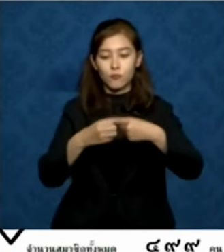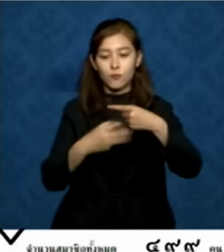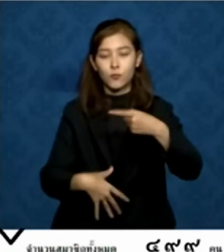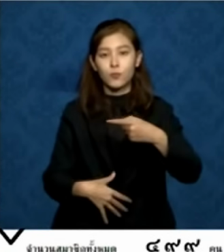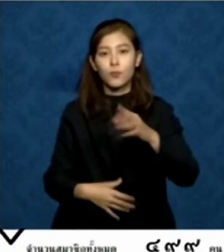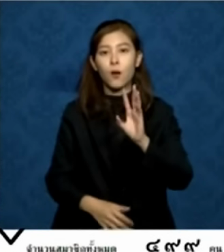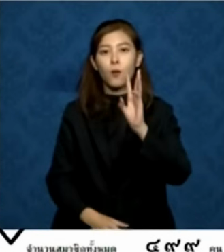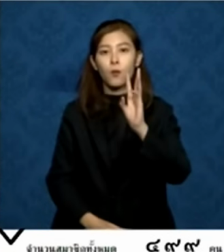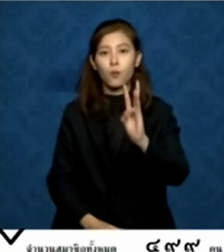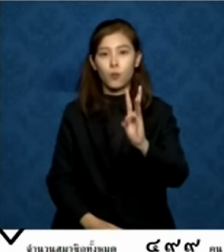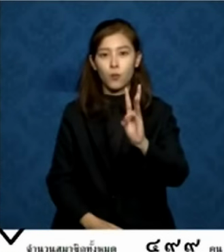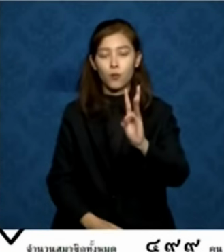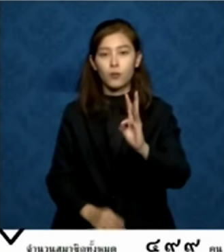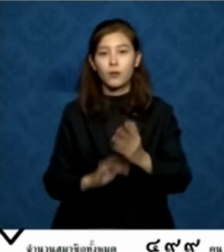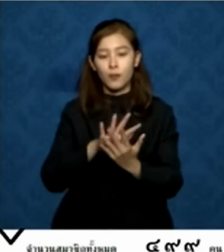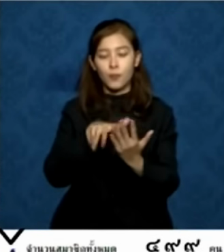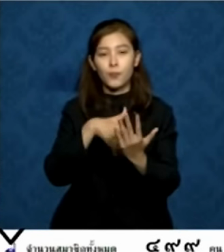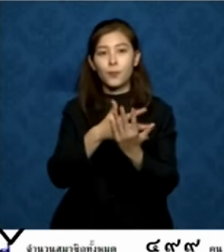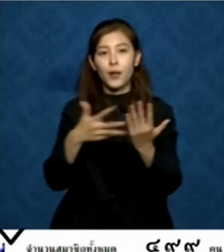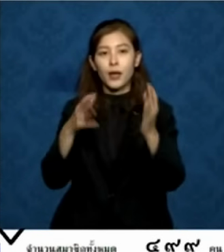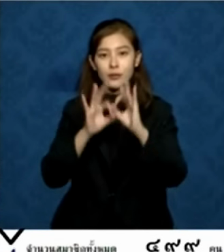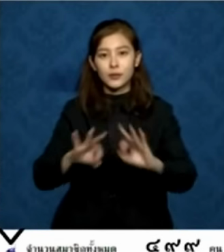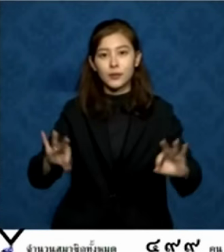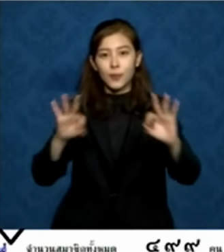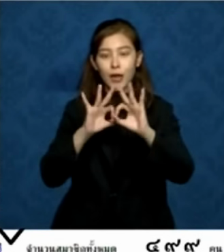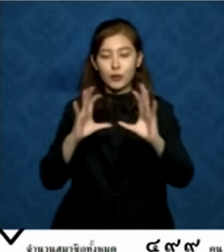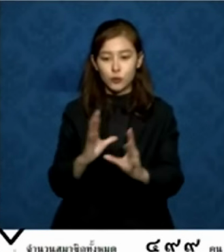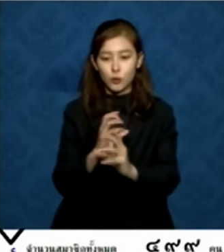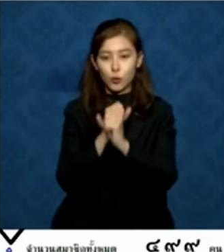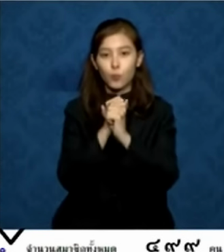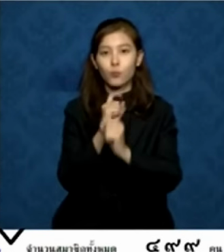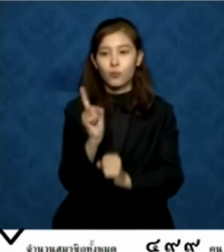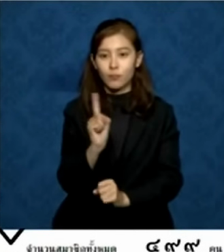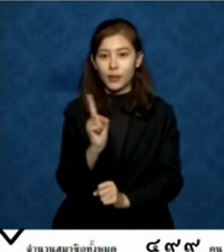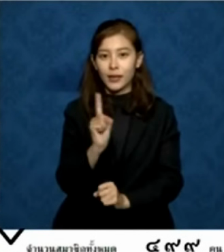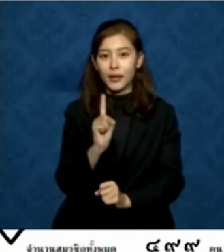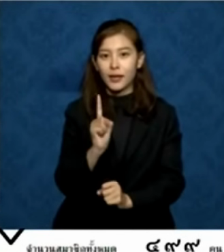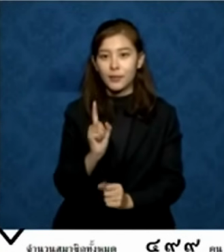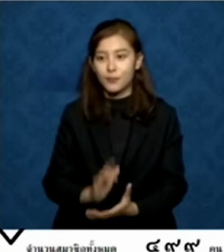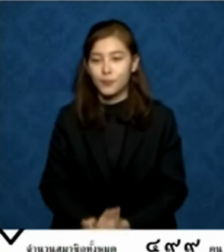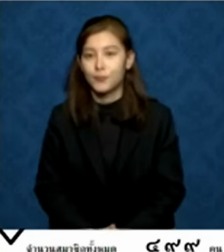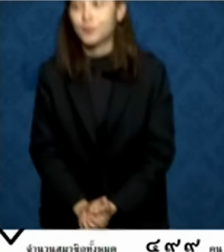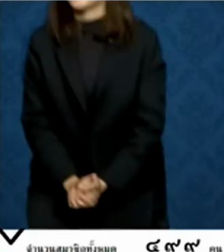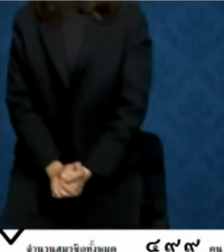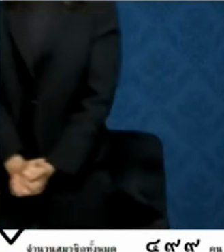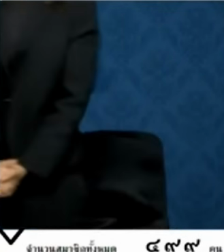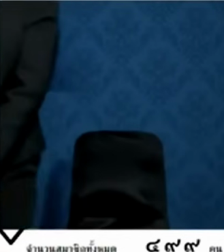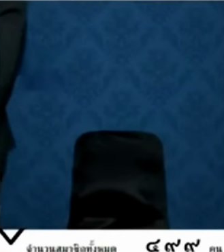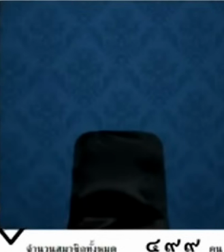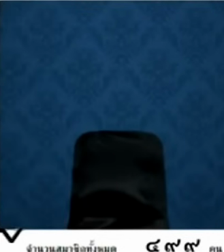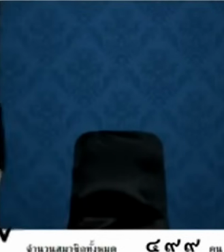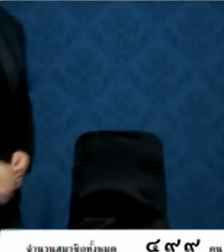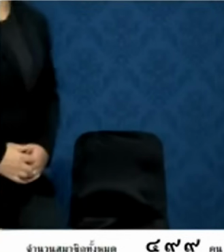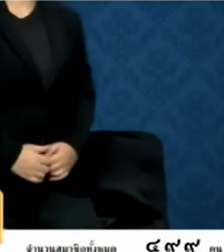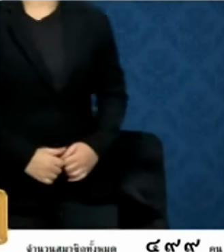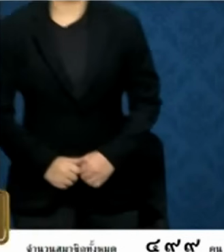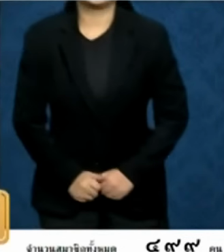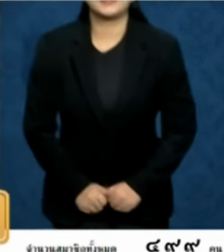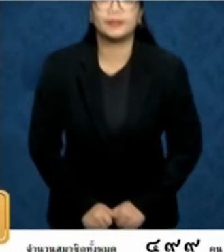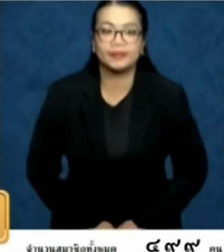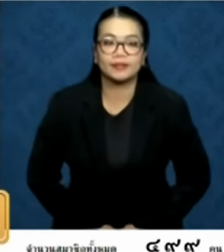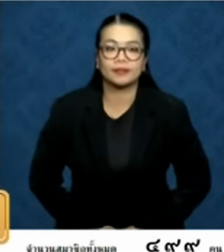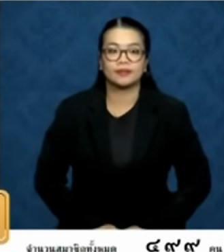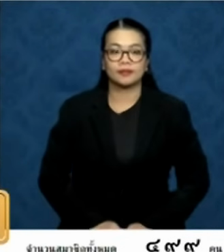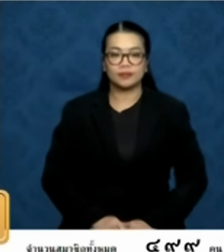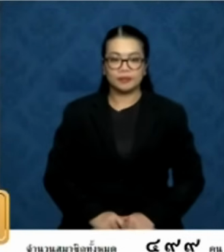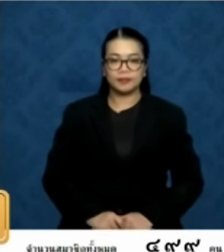านที่สำคัญสรุปได้ดังนี้ยุทธศาสตร์ที่1